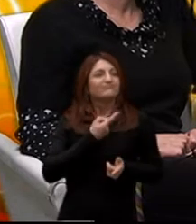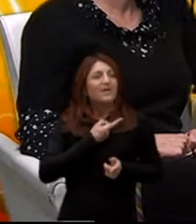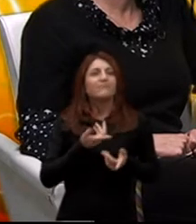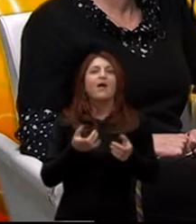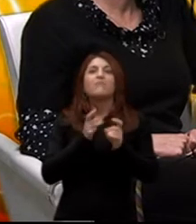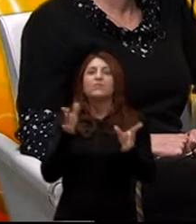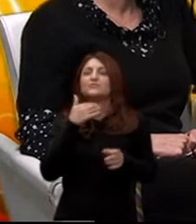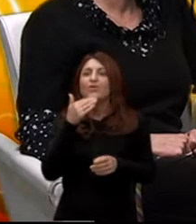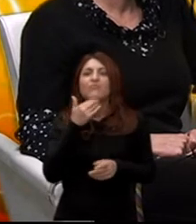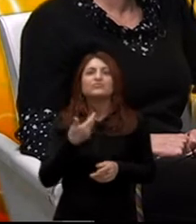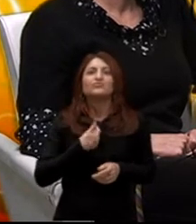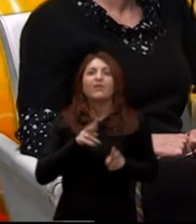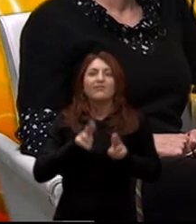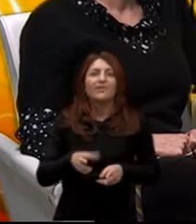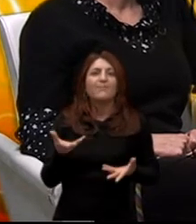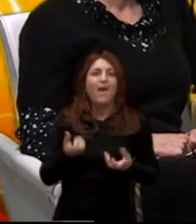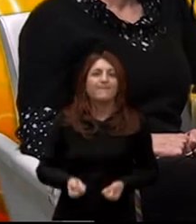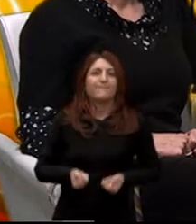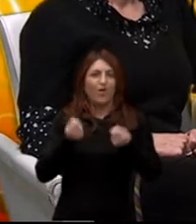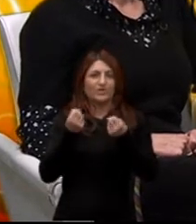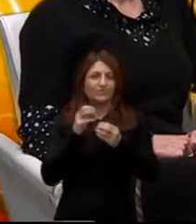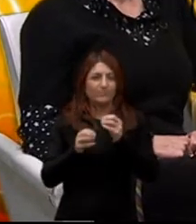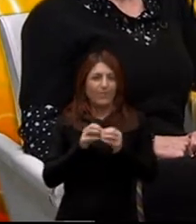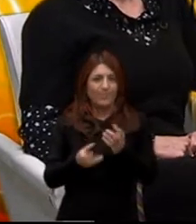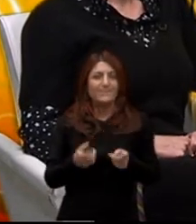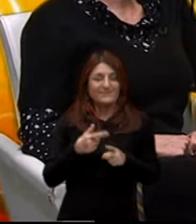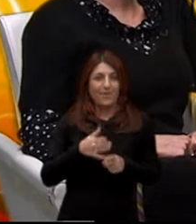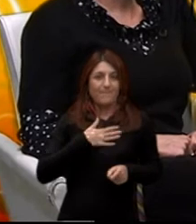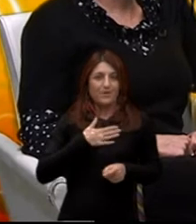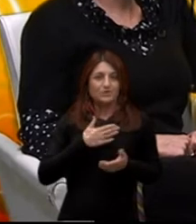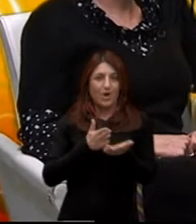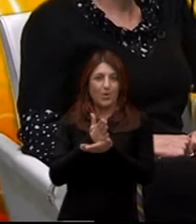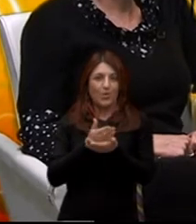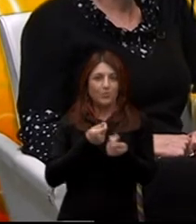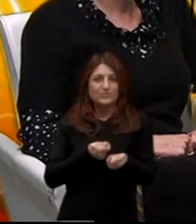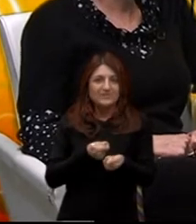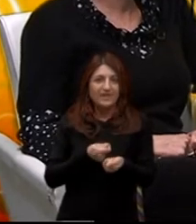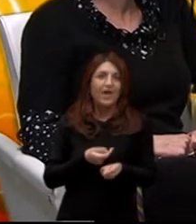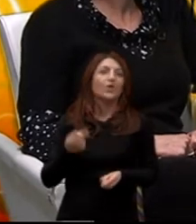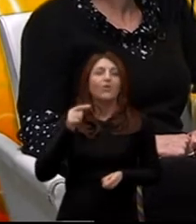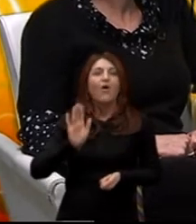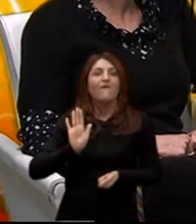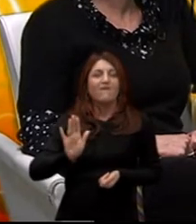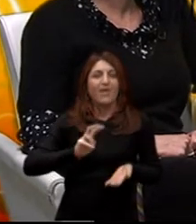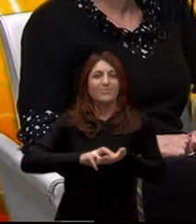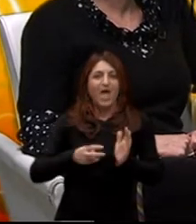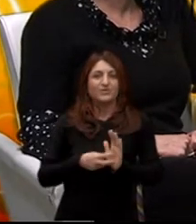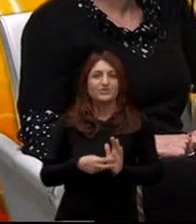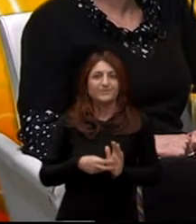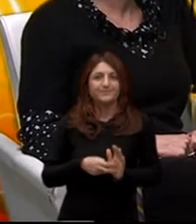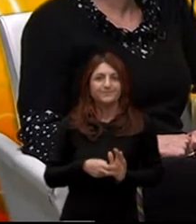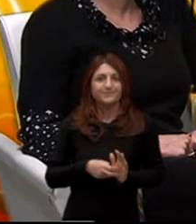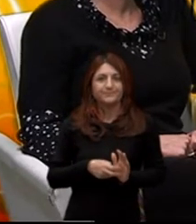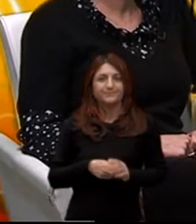svojim poteškoćama. Tako da tako su i naše usluge i svi programi koncipirani na taj način.